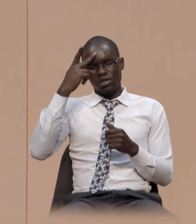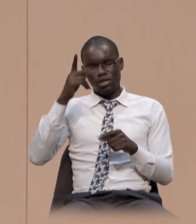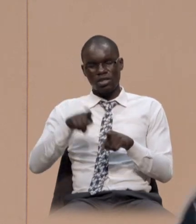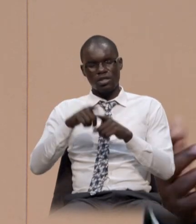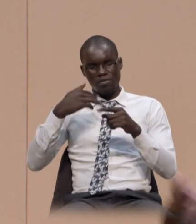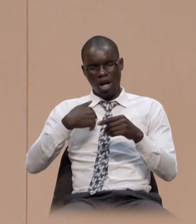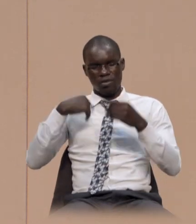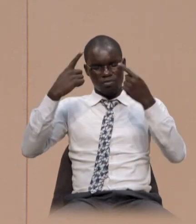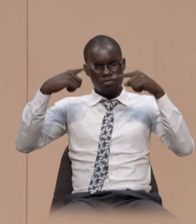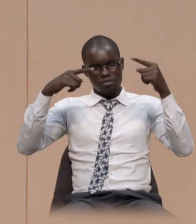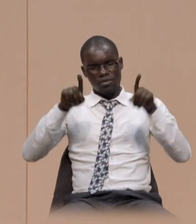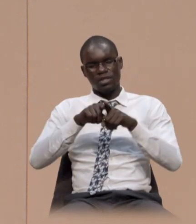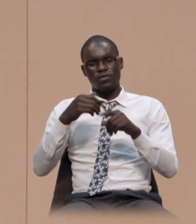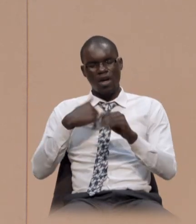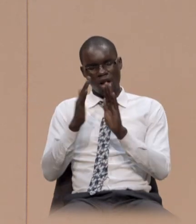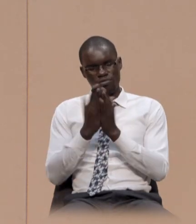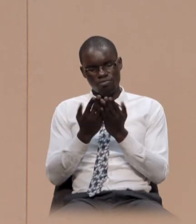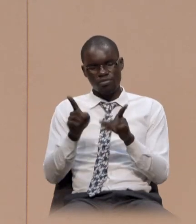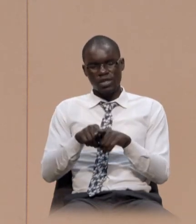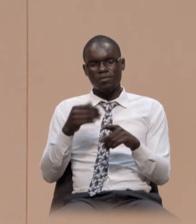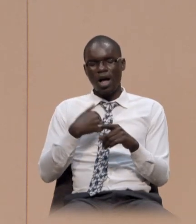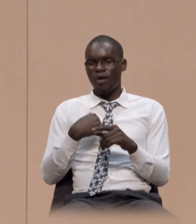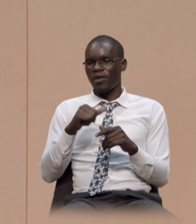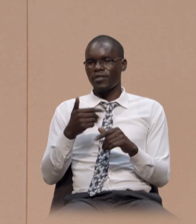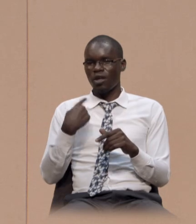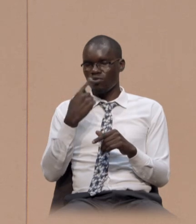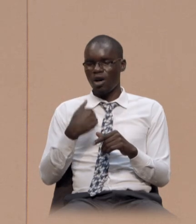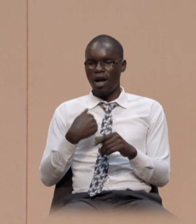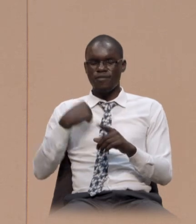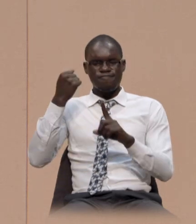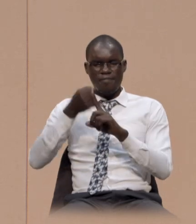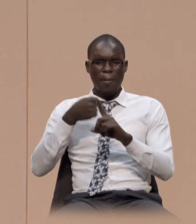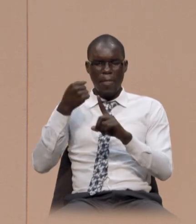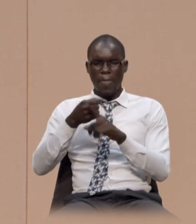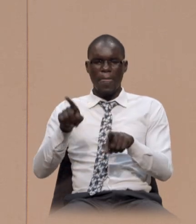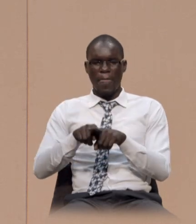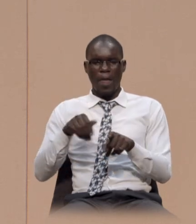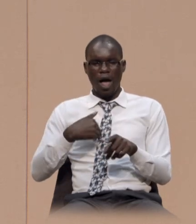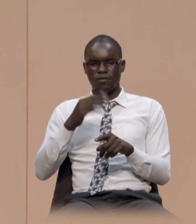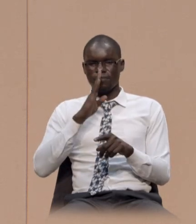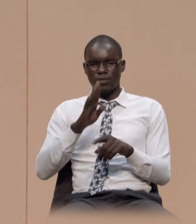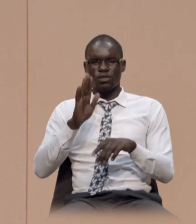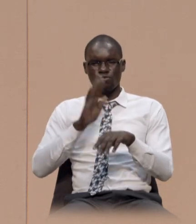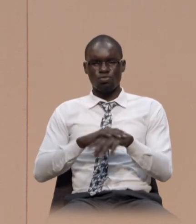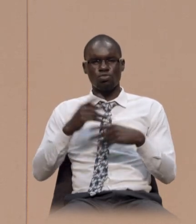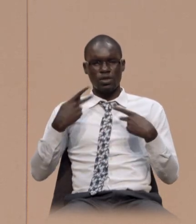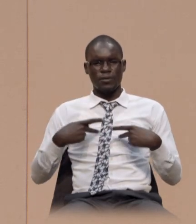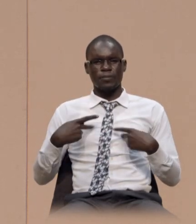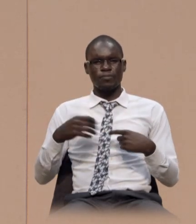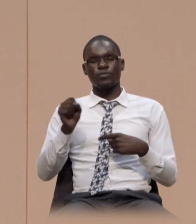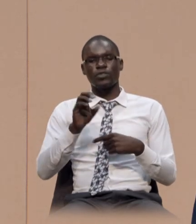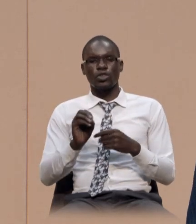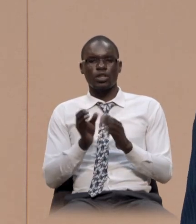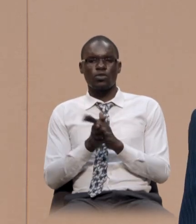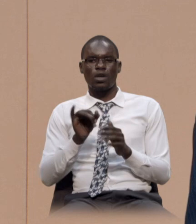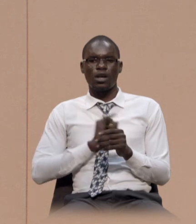Hata ukipata vitabu unaona wengine wamejaribu mpaka wamekuwa watu ya maana. Kwa hivyo,